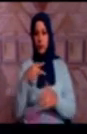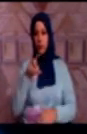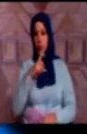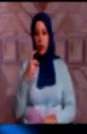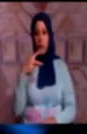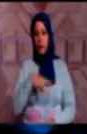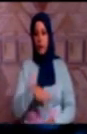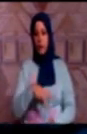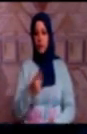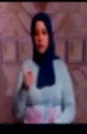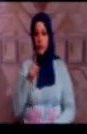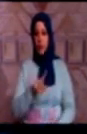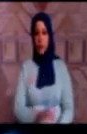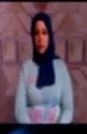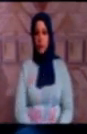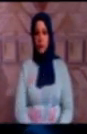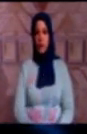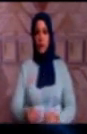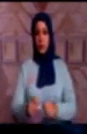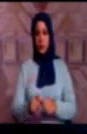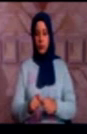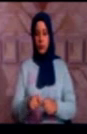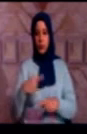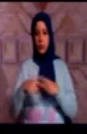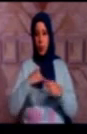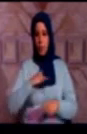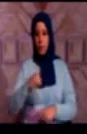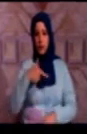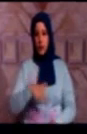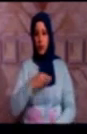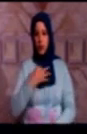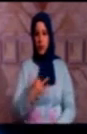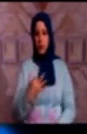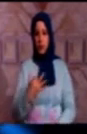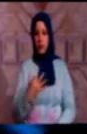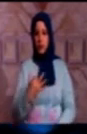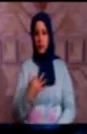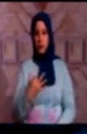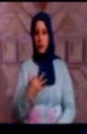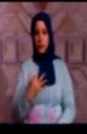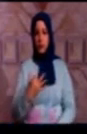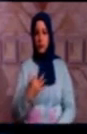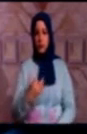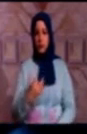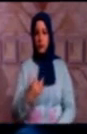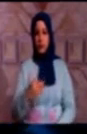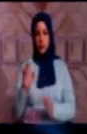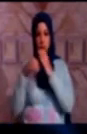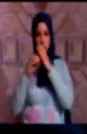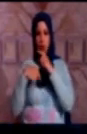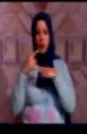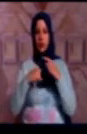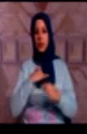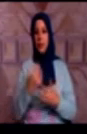المقبل بالاضافه لو استمرت هذه الحراره عند 36 او عن 36 درجه هتستمر معانا